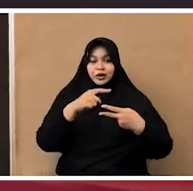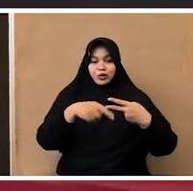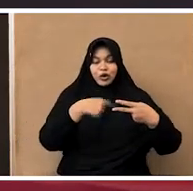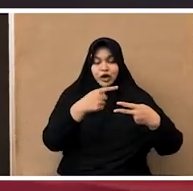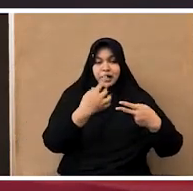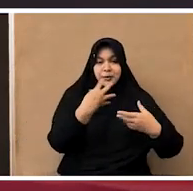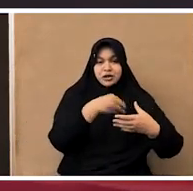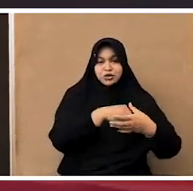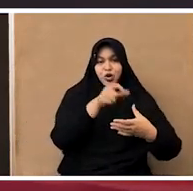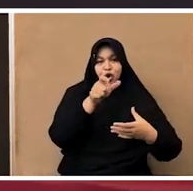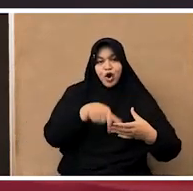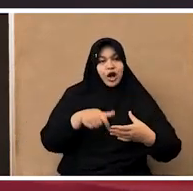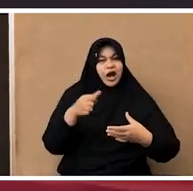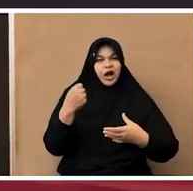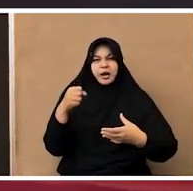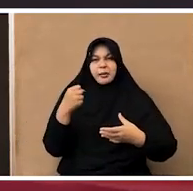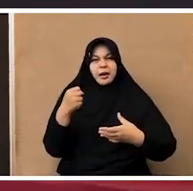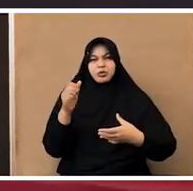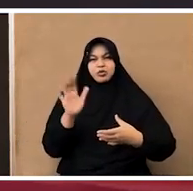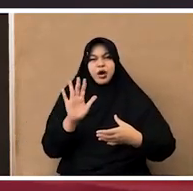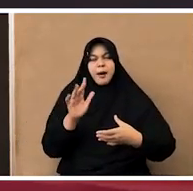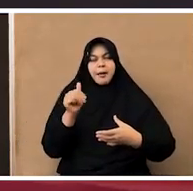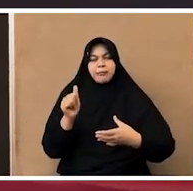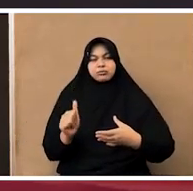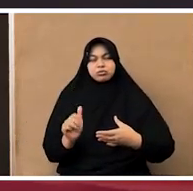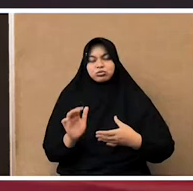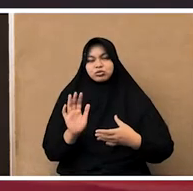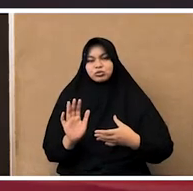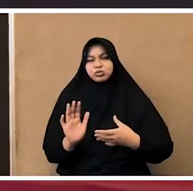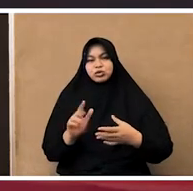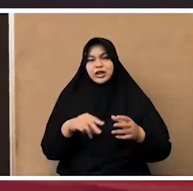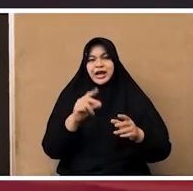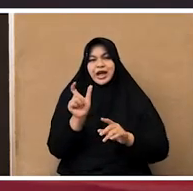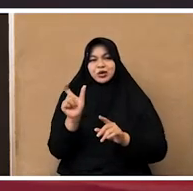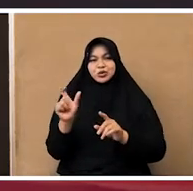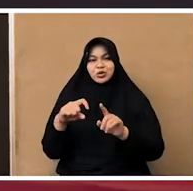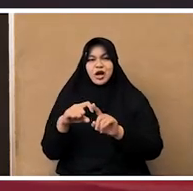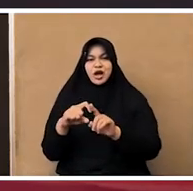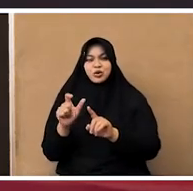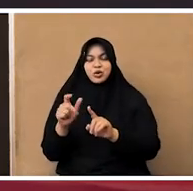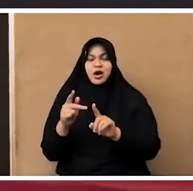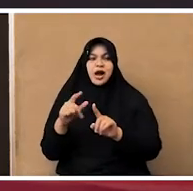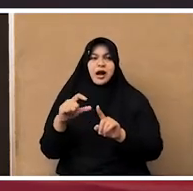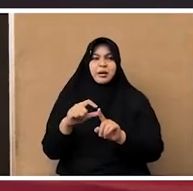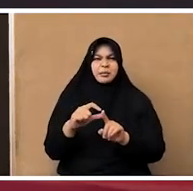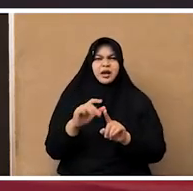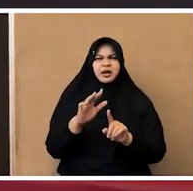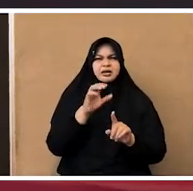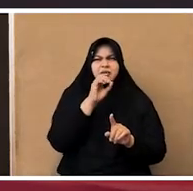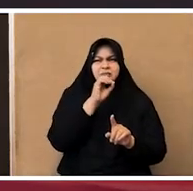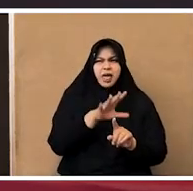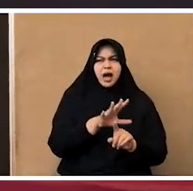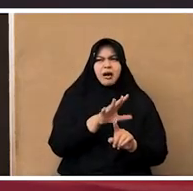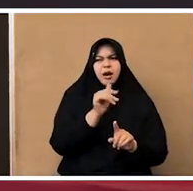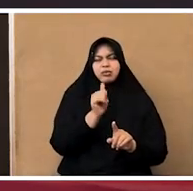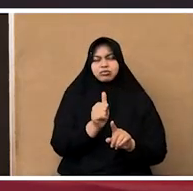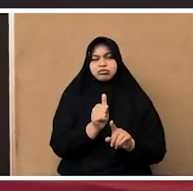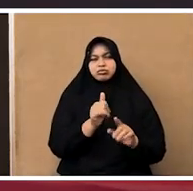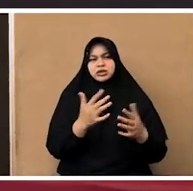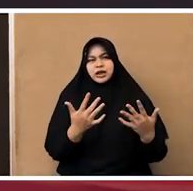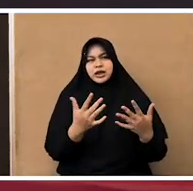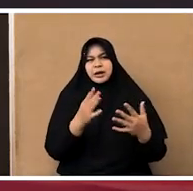nah di ero KUHP dikatakan mampu itu kan jadi ini lebih dalam bahasa saya lebih lebih apa ya